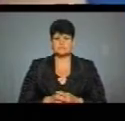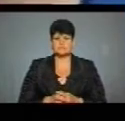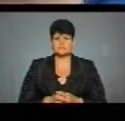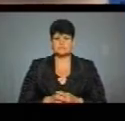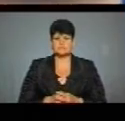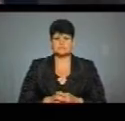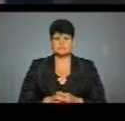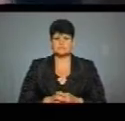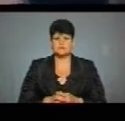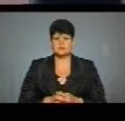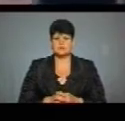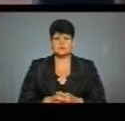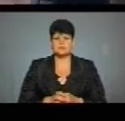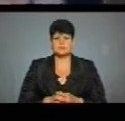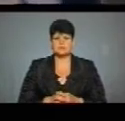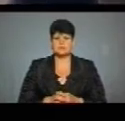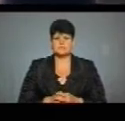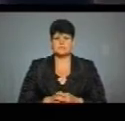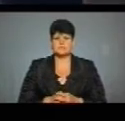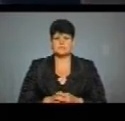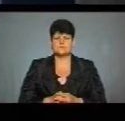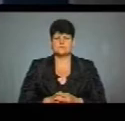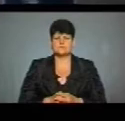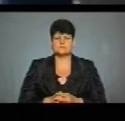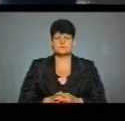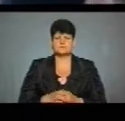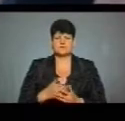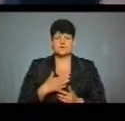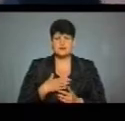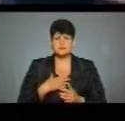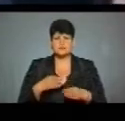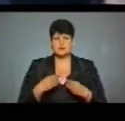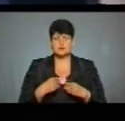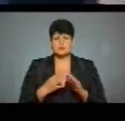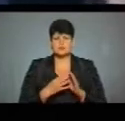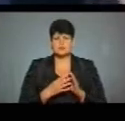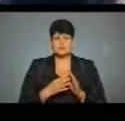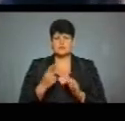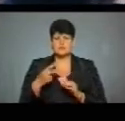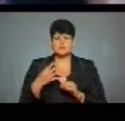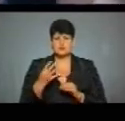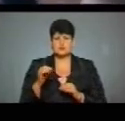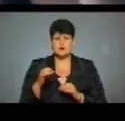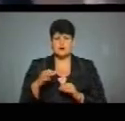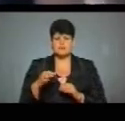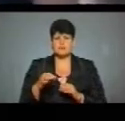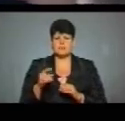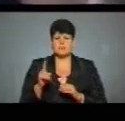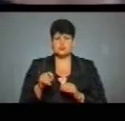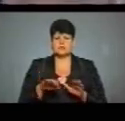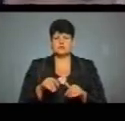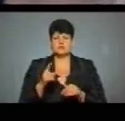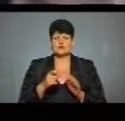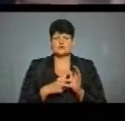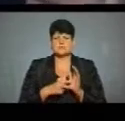24-му. Будь ласка. Смотрите, нам продлили на 90 дней до 24 августа. После этого 170 тысяч минимальный